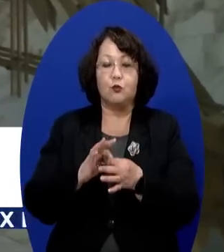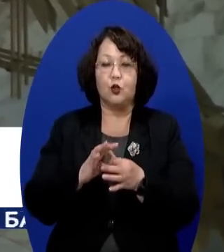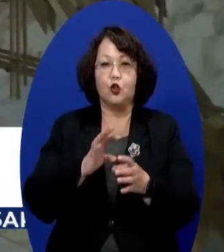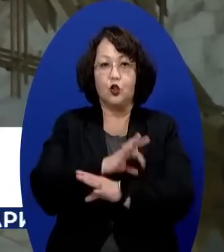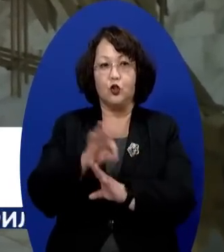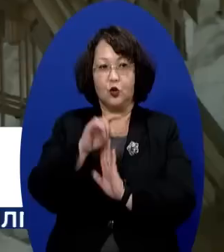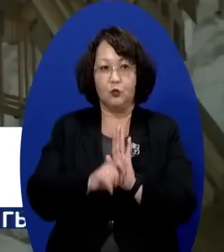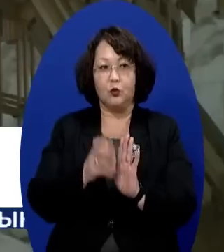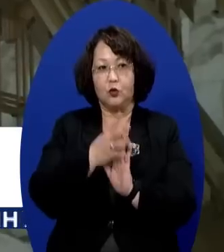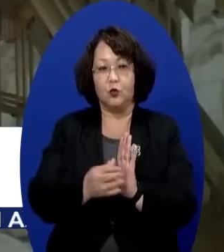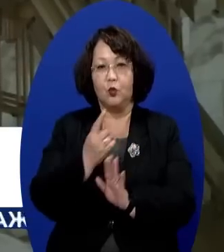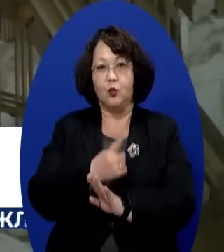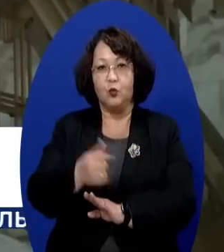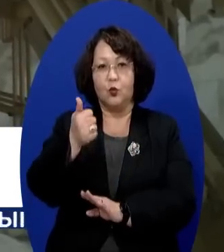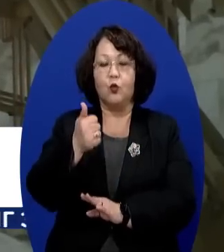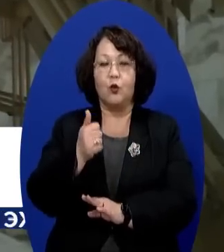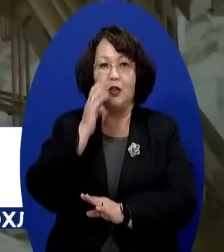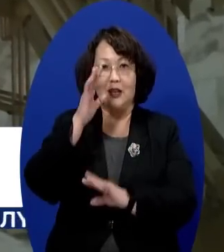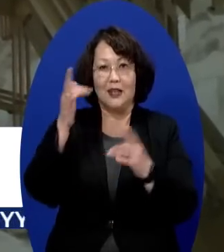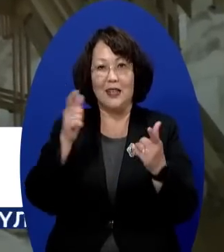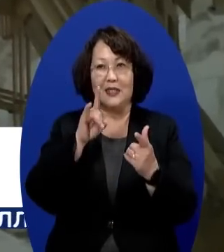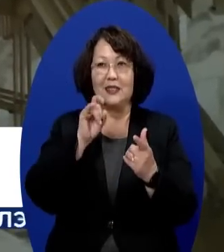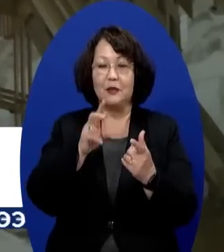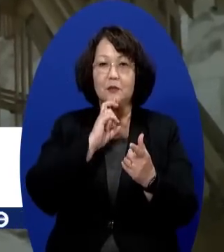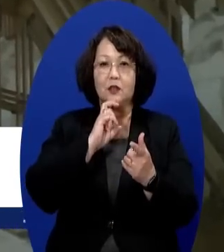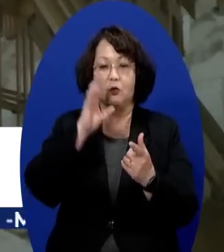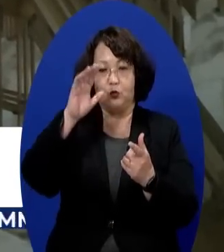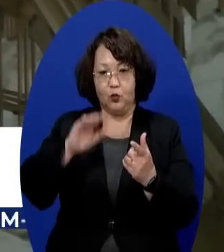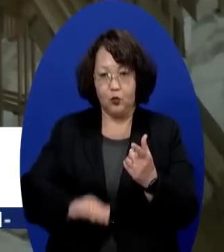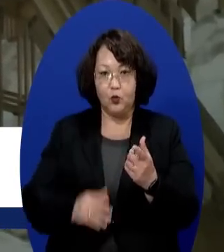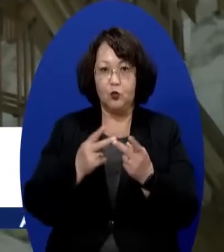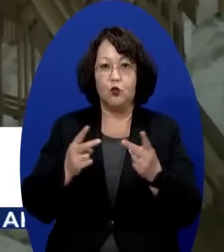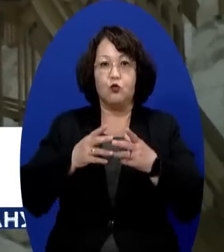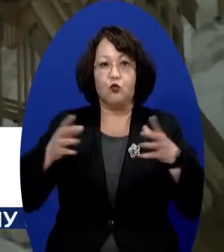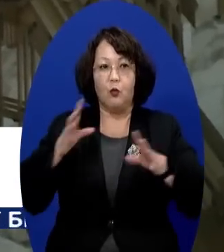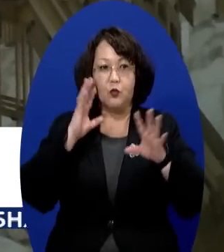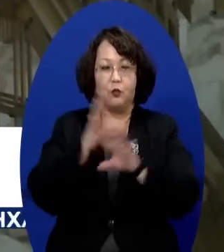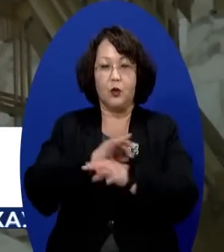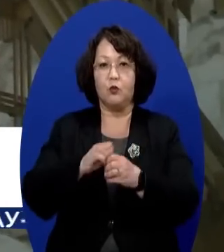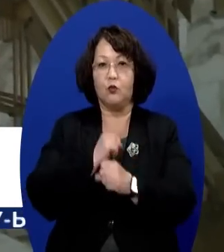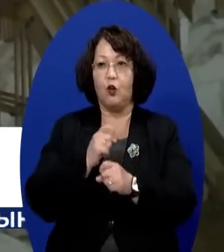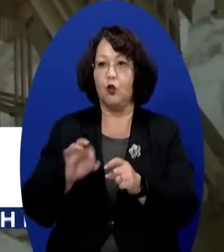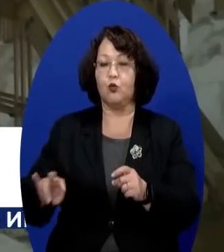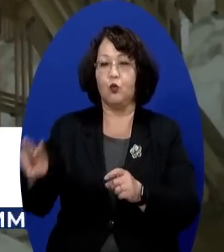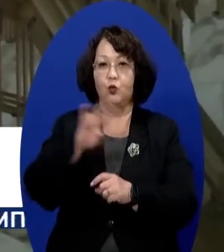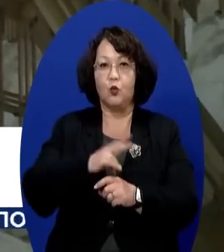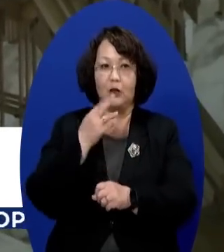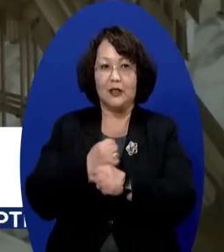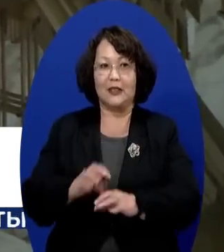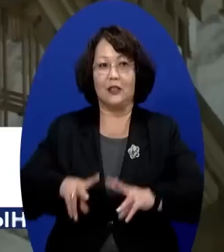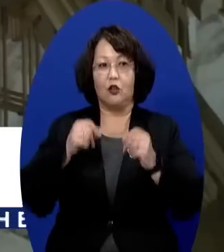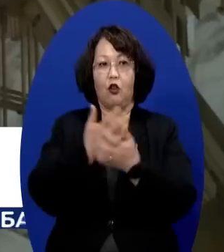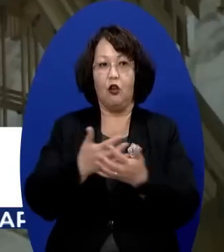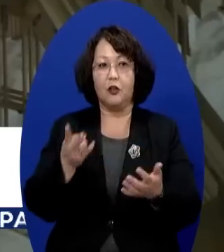одоо хэлж болно. Шинжлэх бууруулах үндэсний хэмжээний зөвлөлийг үйл ажиллагаа орон нутгийн зөвлөлийн үйл ажиллагааг сайжруулах, олон